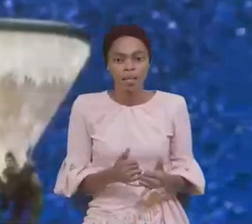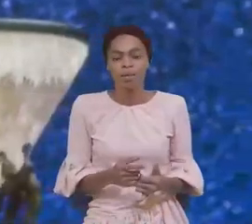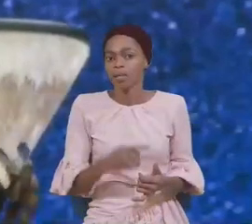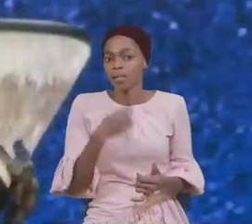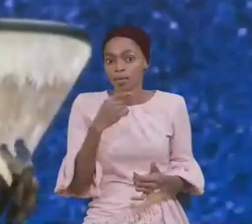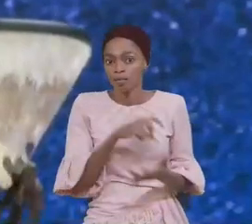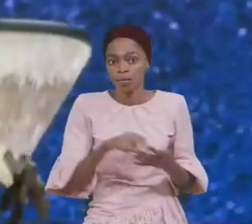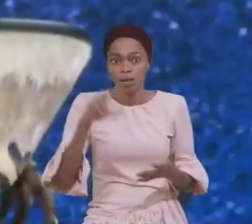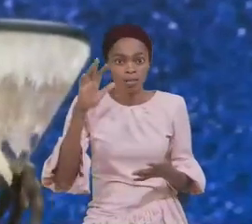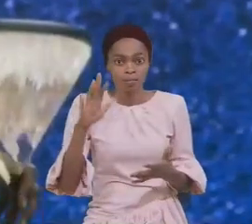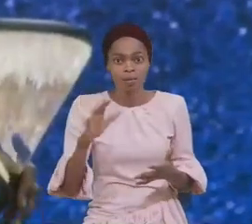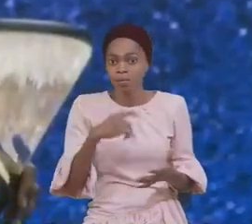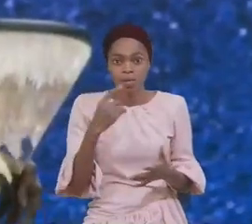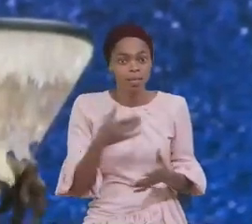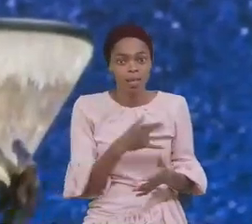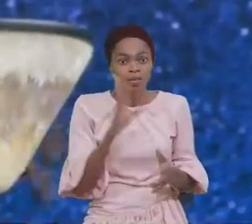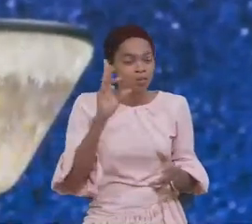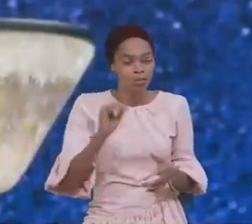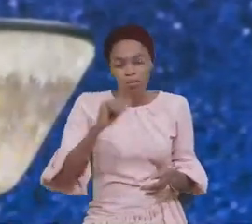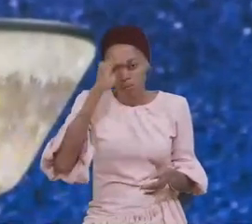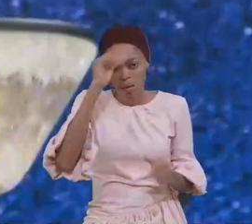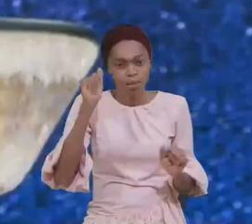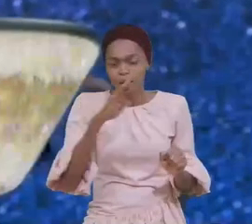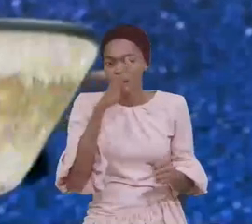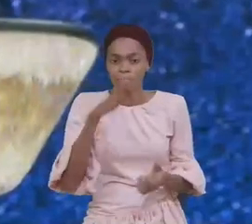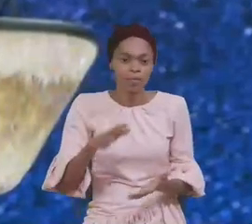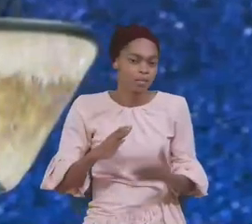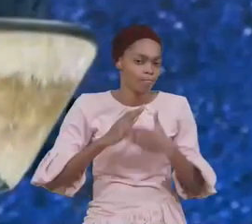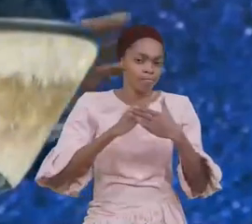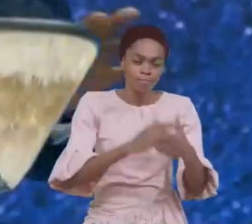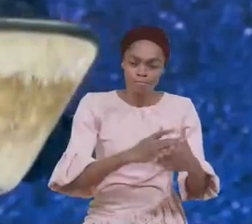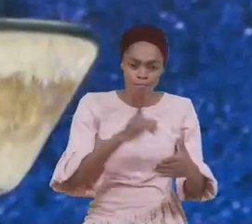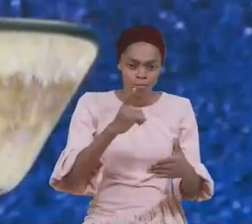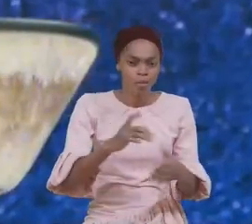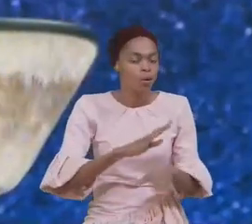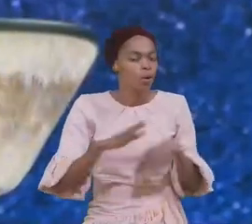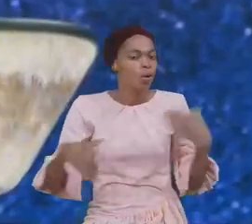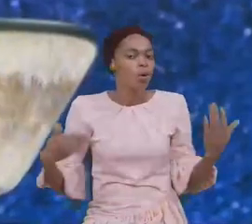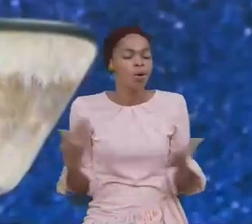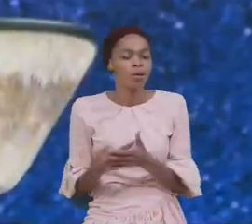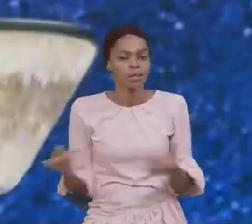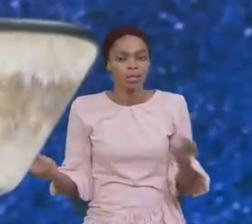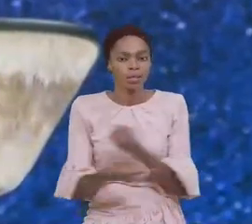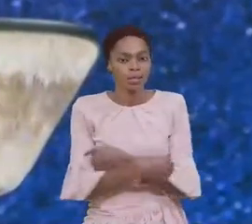aucun géant d'un homme, nul ne tiendra devant toi tant